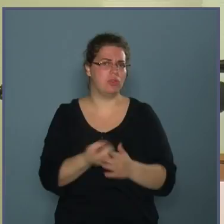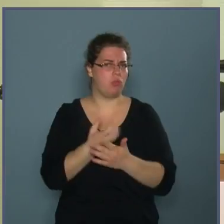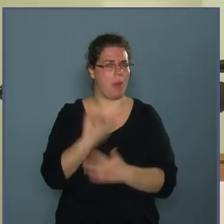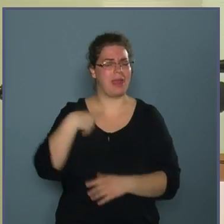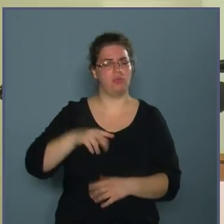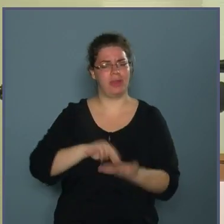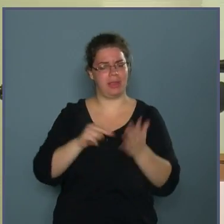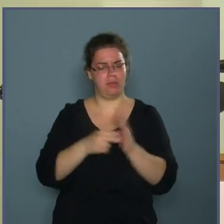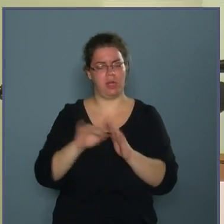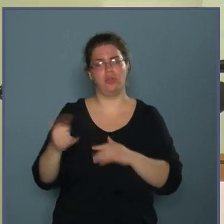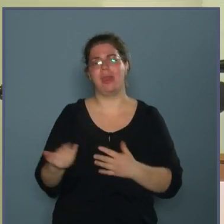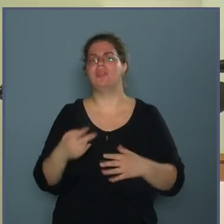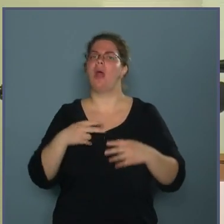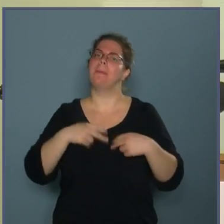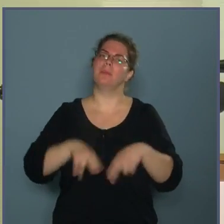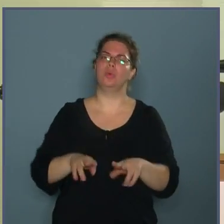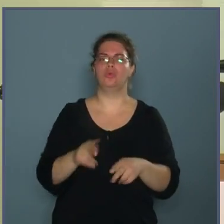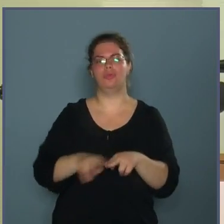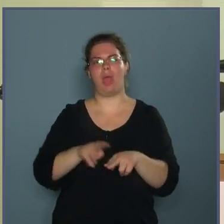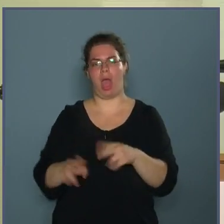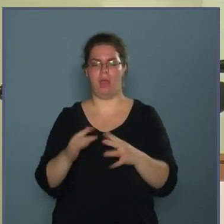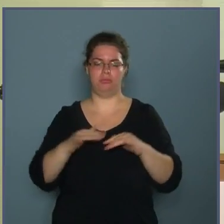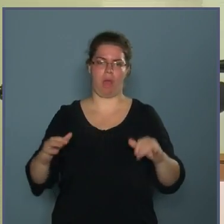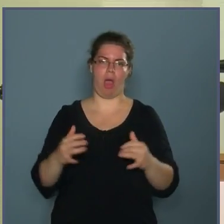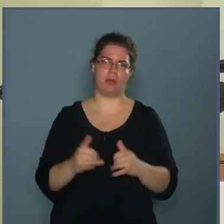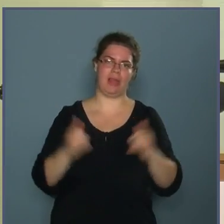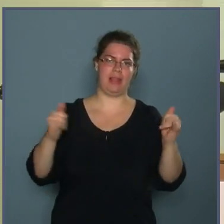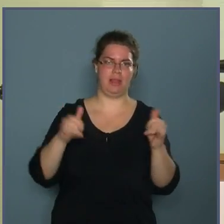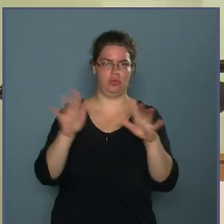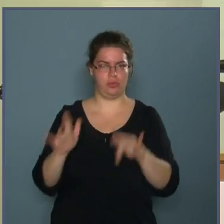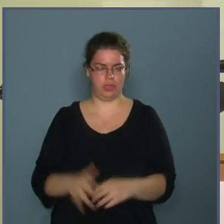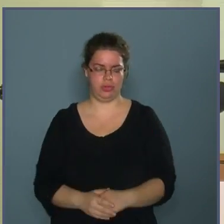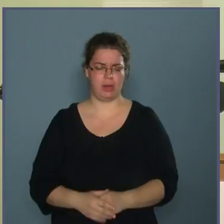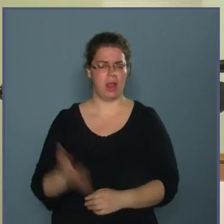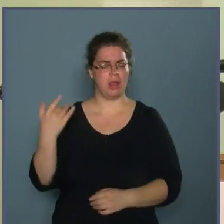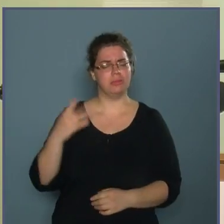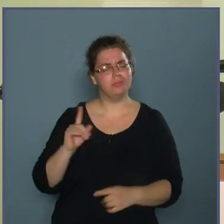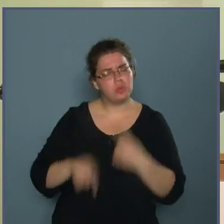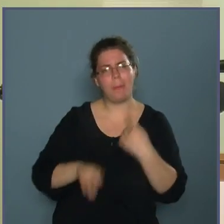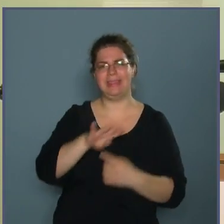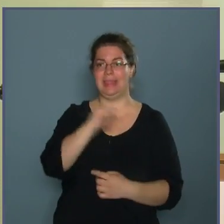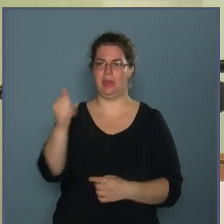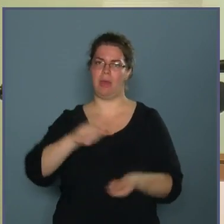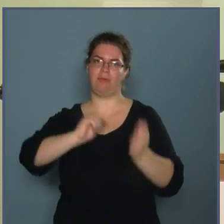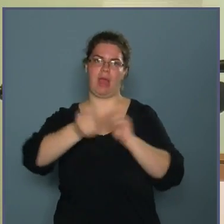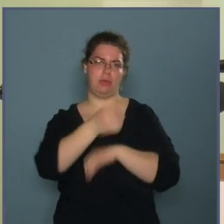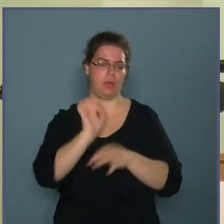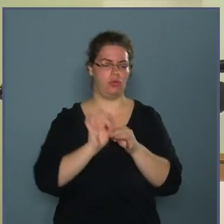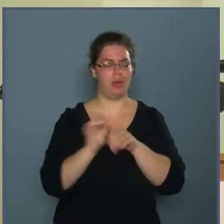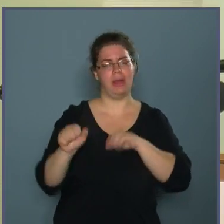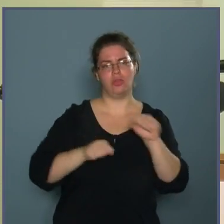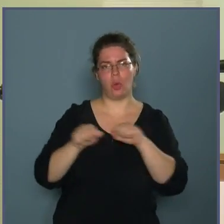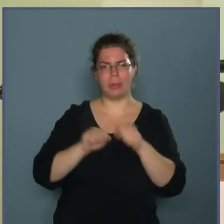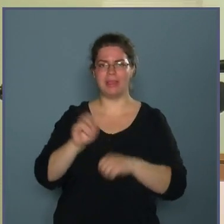infrastruktúra és a műszerpark szinten tartására, fejlesztésére. A legutóbbi 4 évben azonban változás történt, és